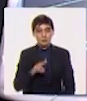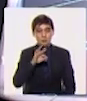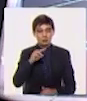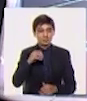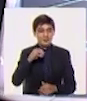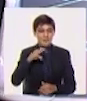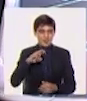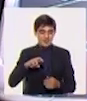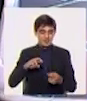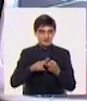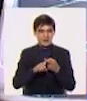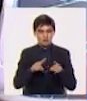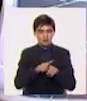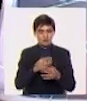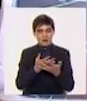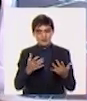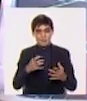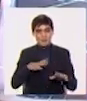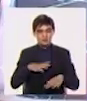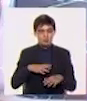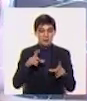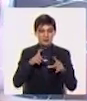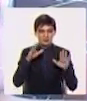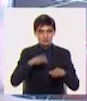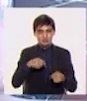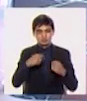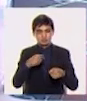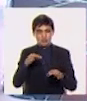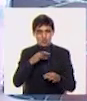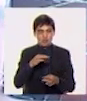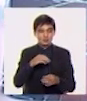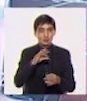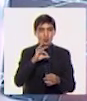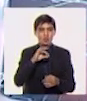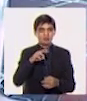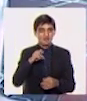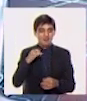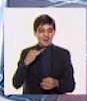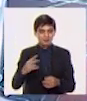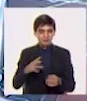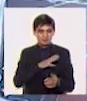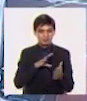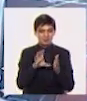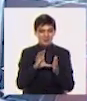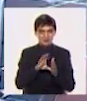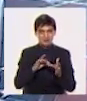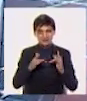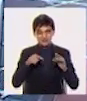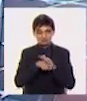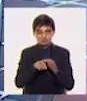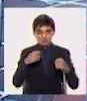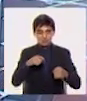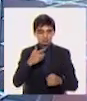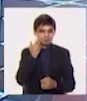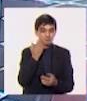Пандемияға байланысты көпсеген дүкендер үшін онлайн сату, сауда көлемімен жұмыс орнын сақтап қалудың жалғыз жолы. Қазіргі қиын